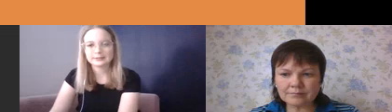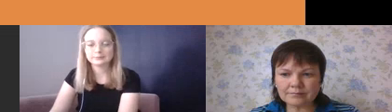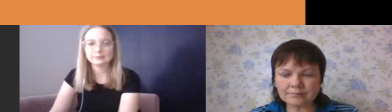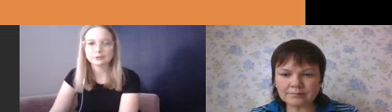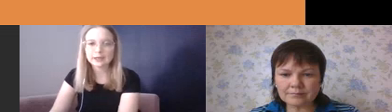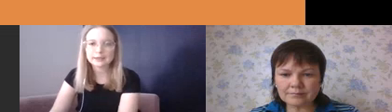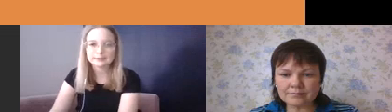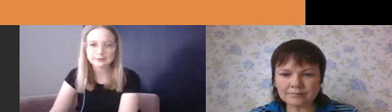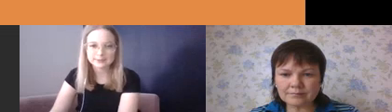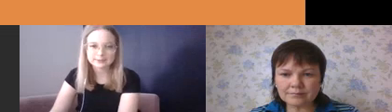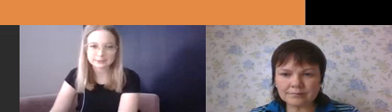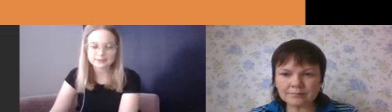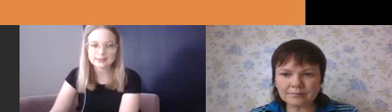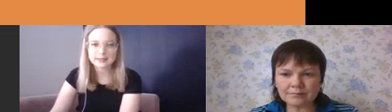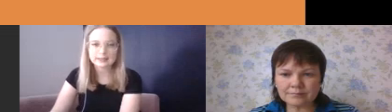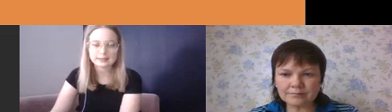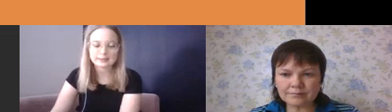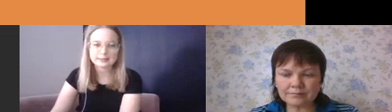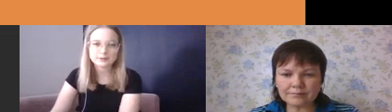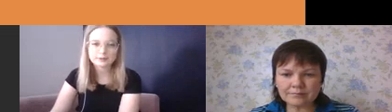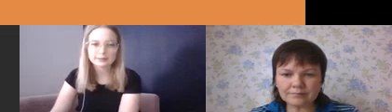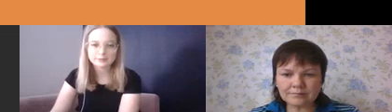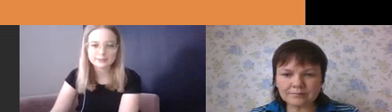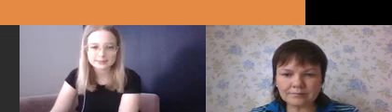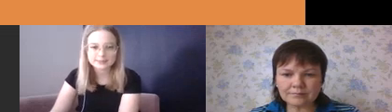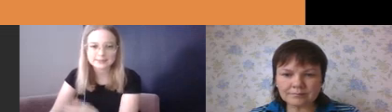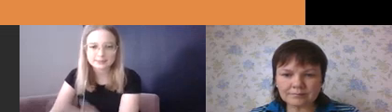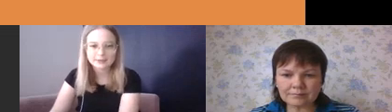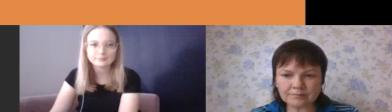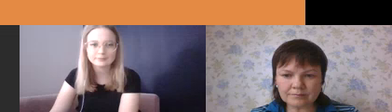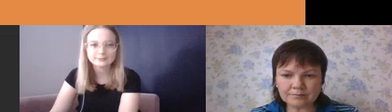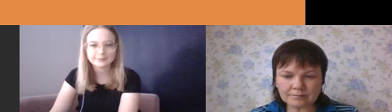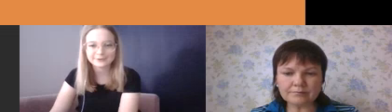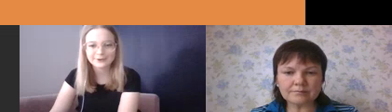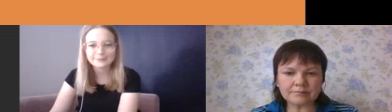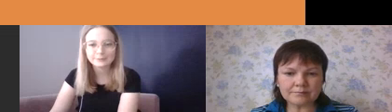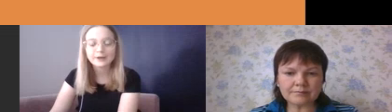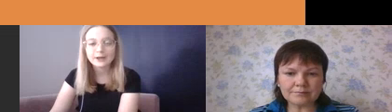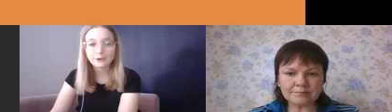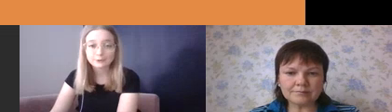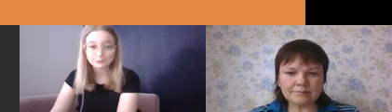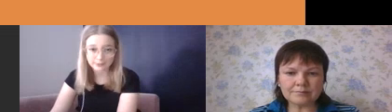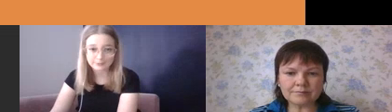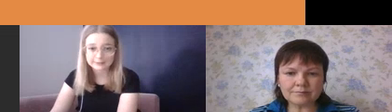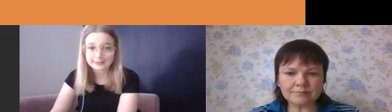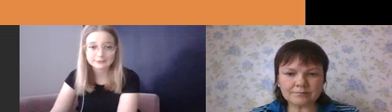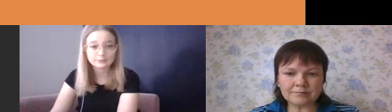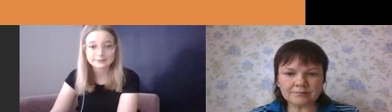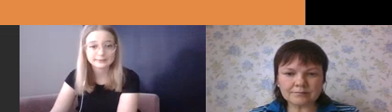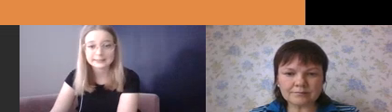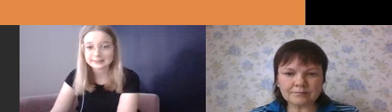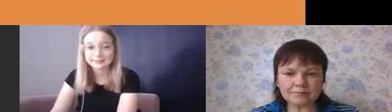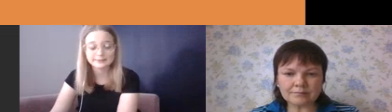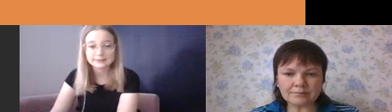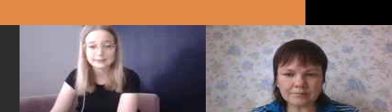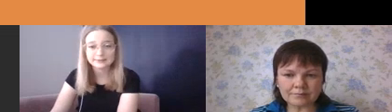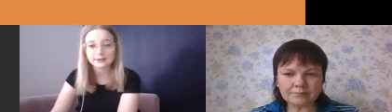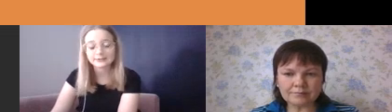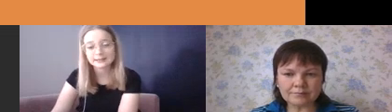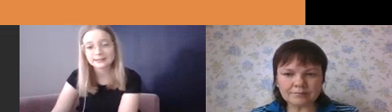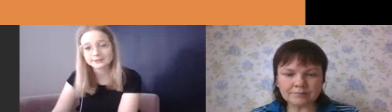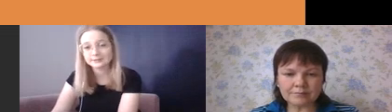osanud anda sellist portaali, et varasemalt on see sellel suvetöö messil selle samal, mis praegu toimub, olnud noorematele, et 13,